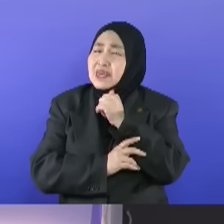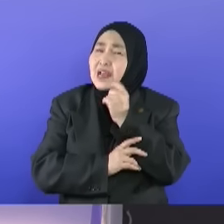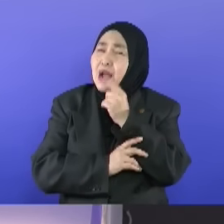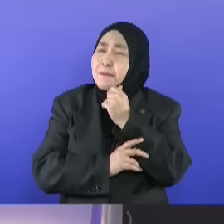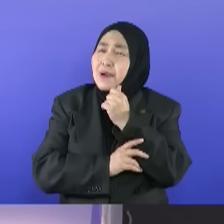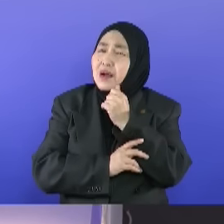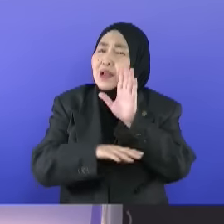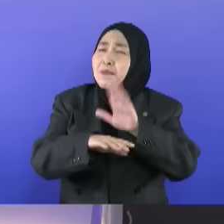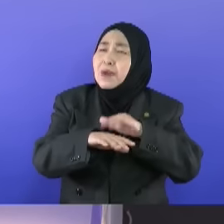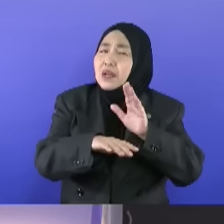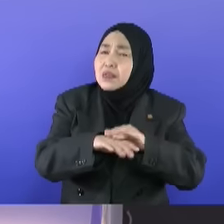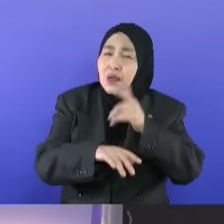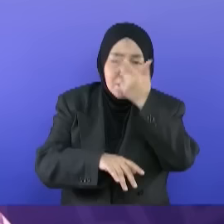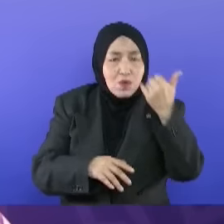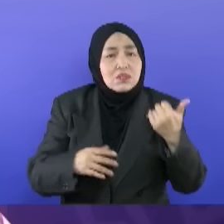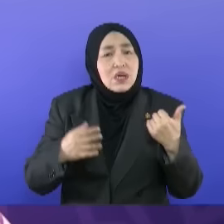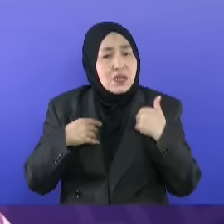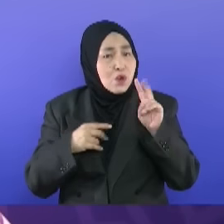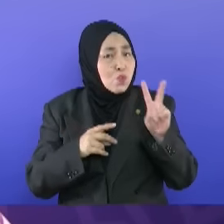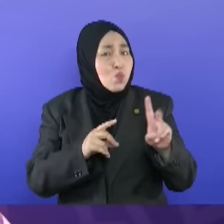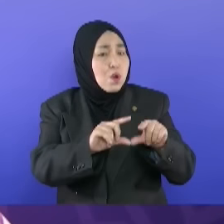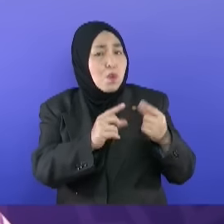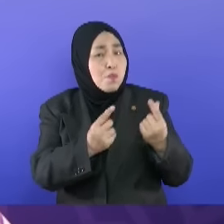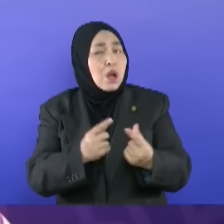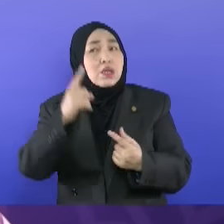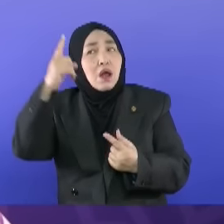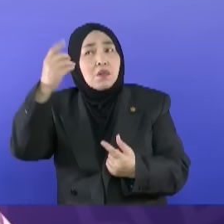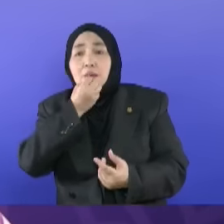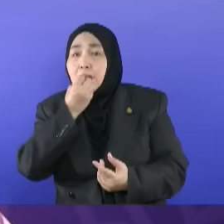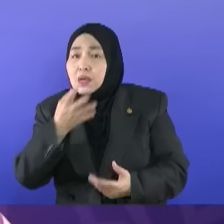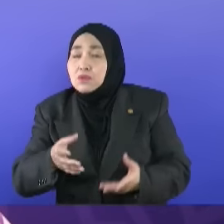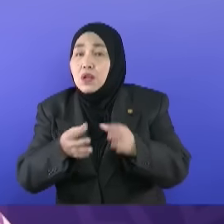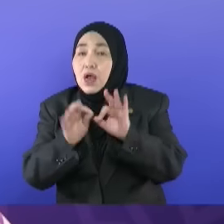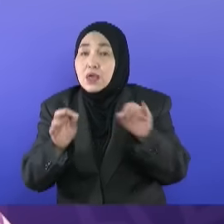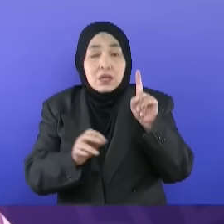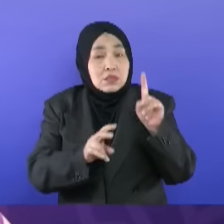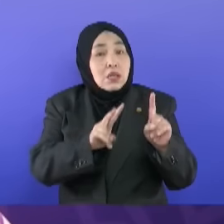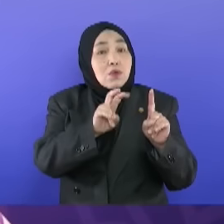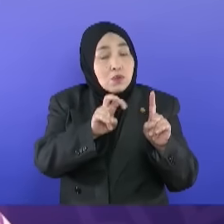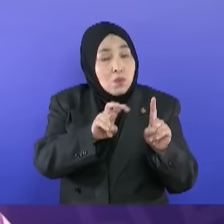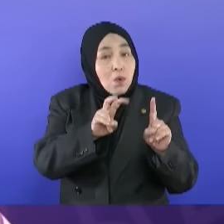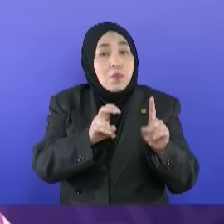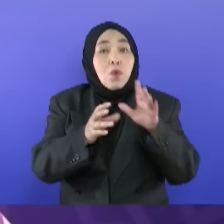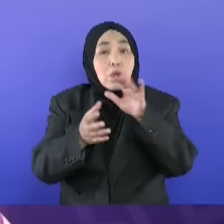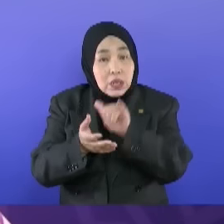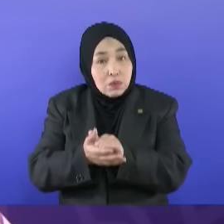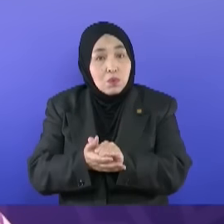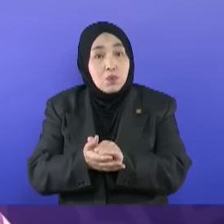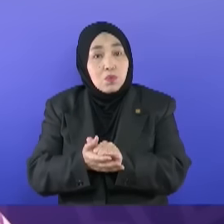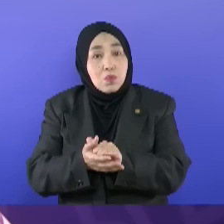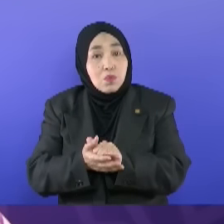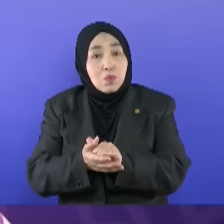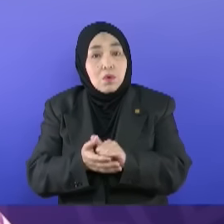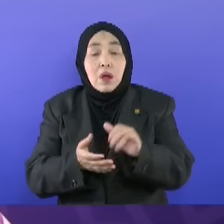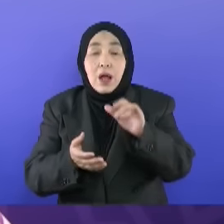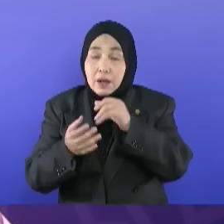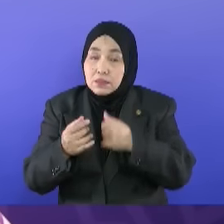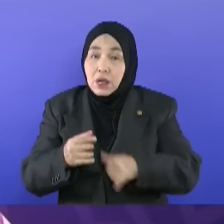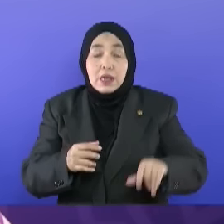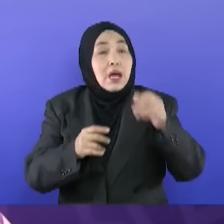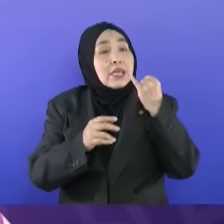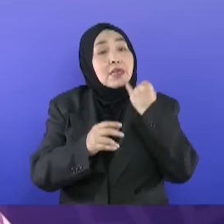yang diseru itu. Kerana ada dua kumpulan yang Allah nyatakan pada ayat 120 itu. Walan tardha ankal yahudu